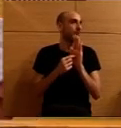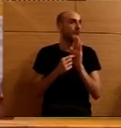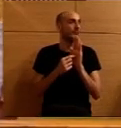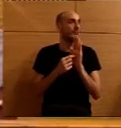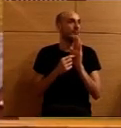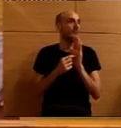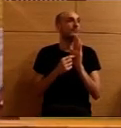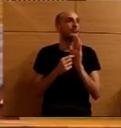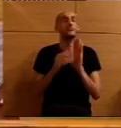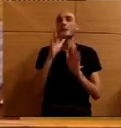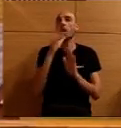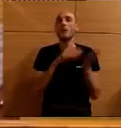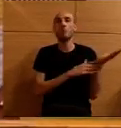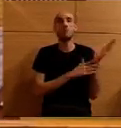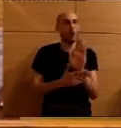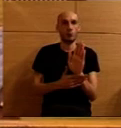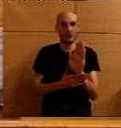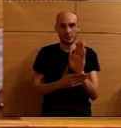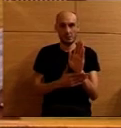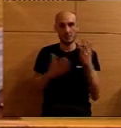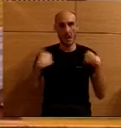Passem ja a les proposicions.